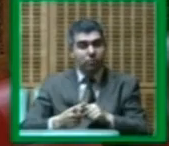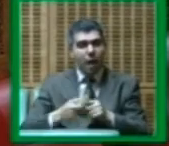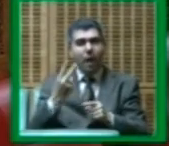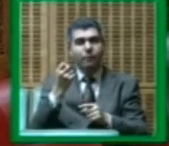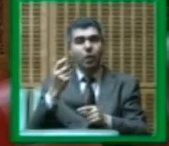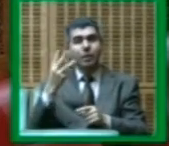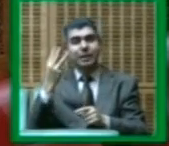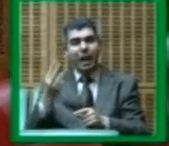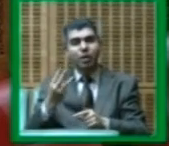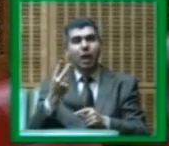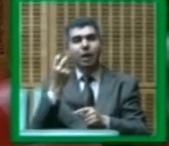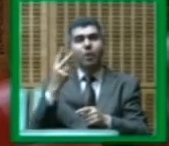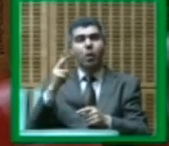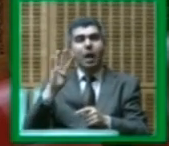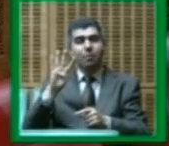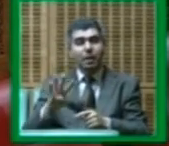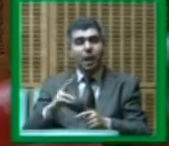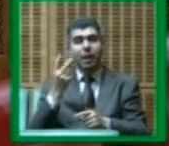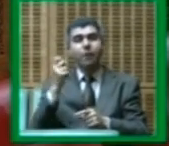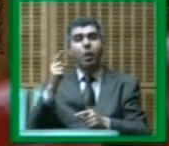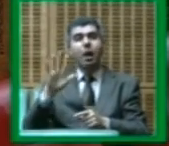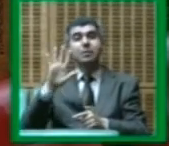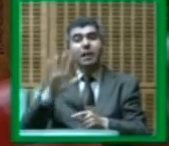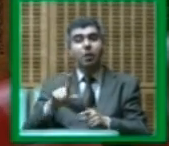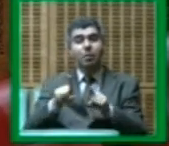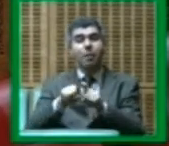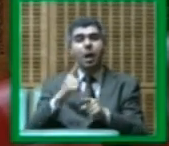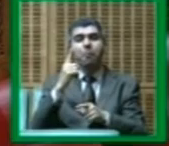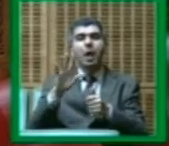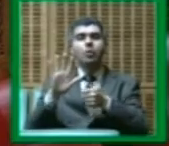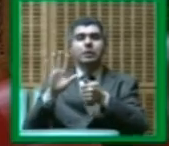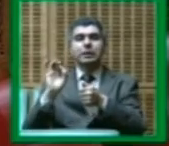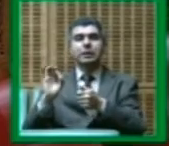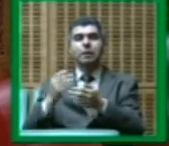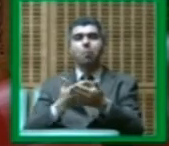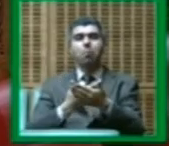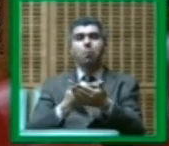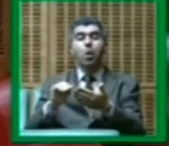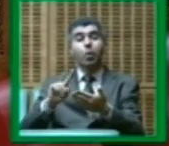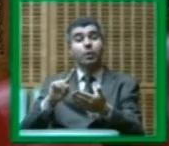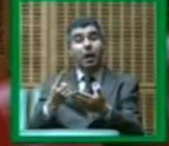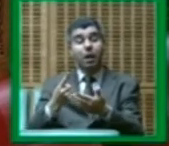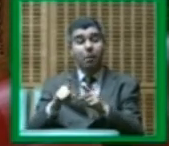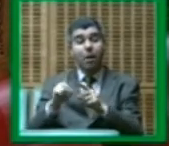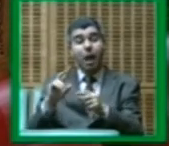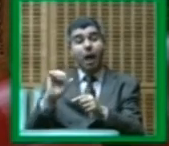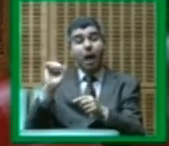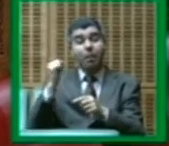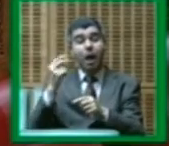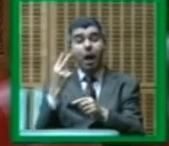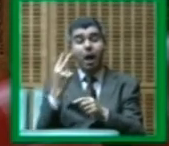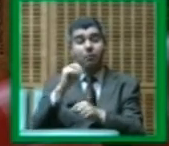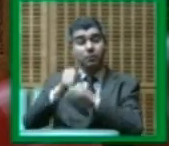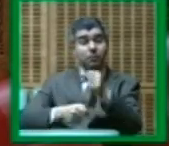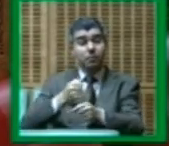و14 وحتى 2015 كيخصص 160 مليون درهم، في حين احنا في سنتين